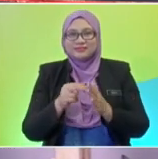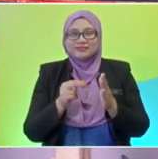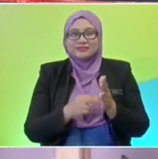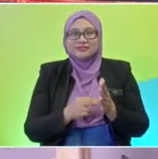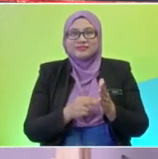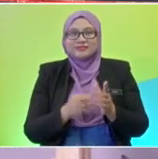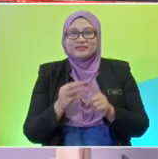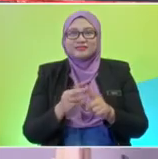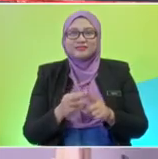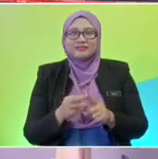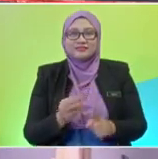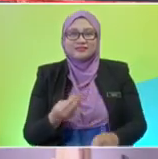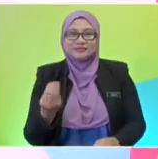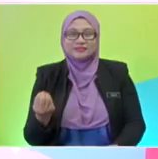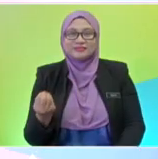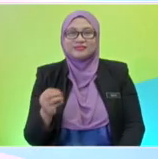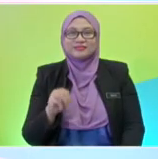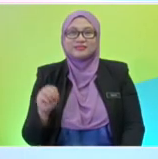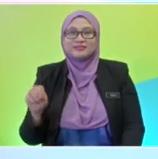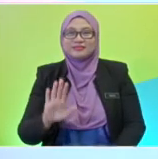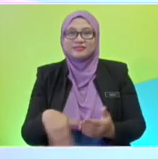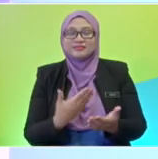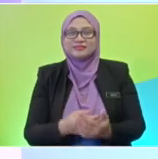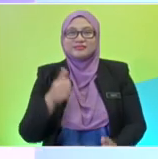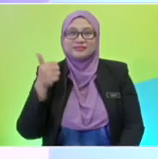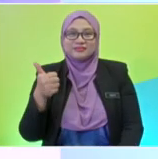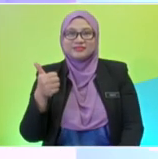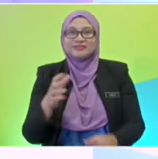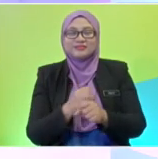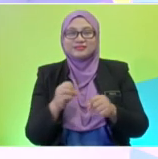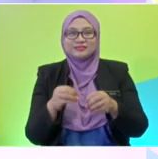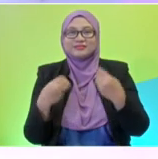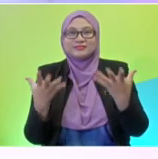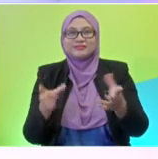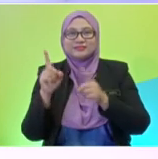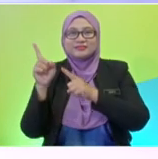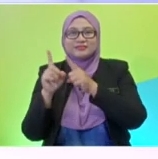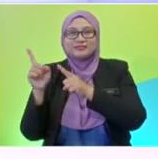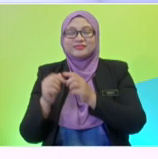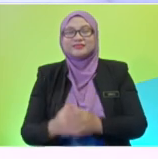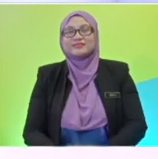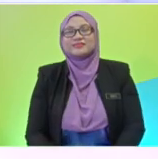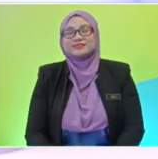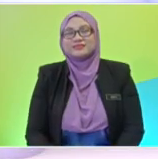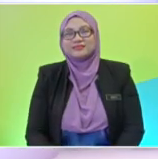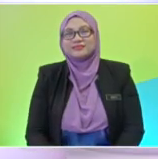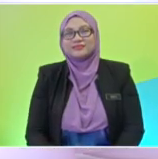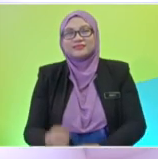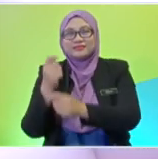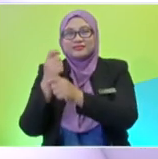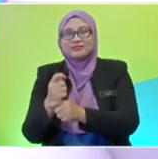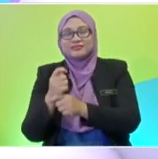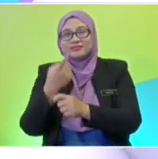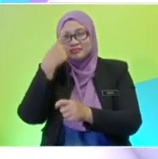murid kita hari ini semua hebat semua dapat banyak pelekat kita bagi untuk